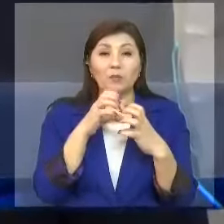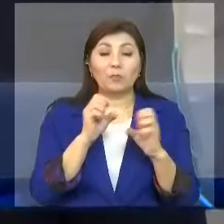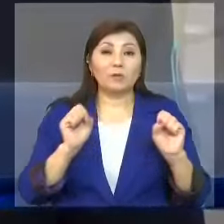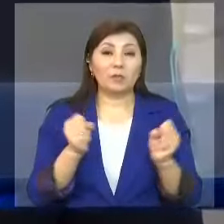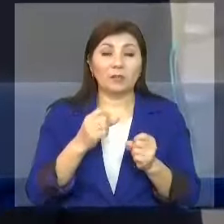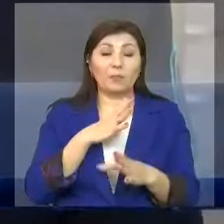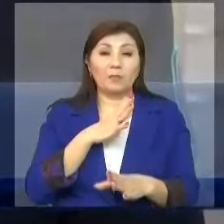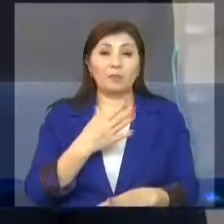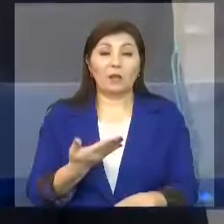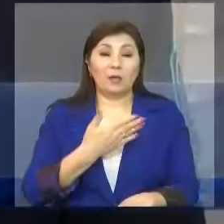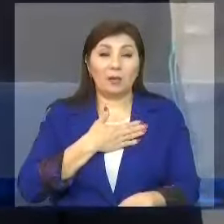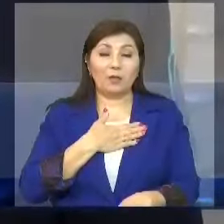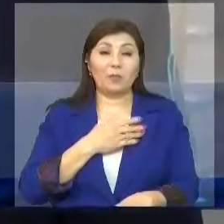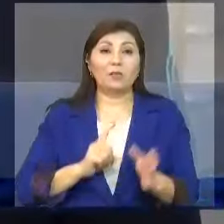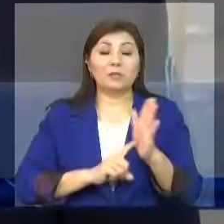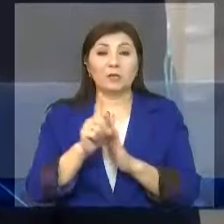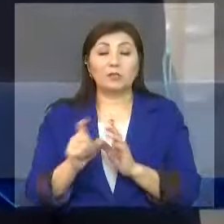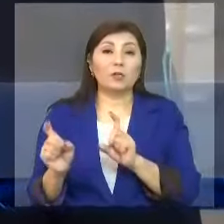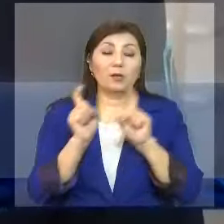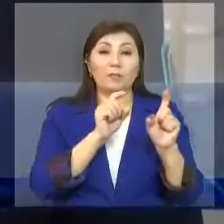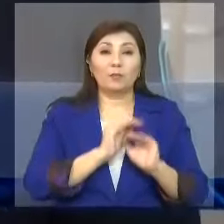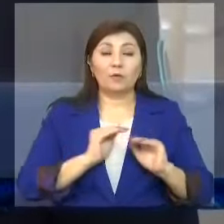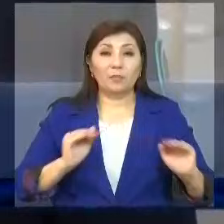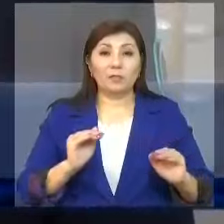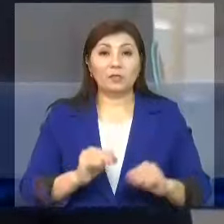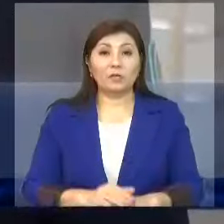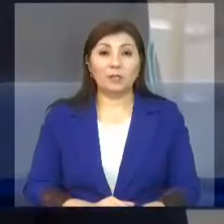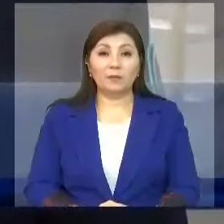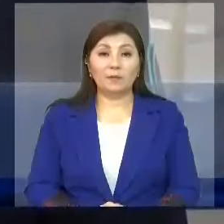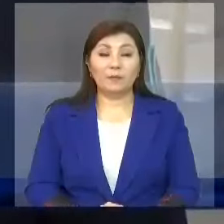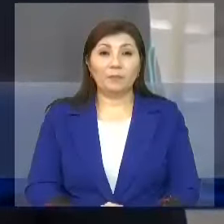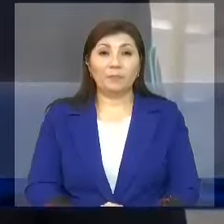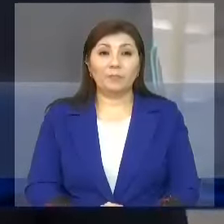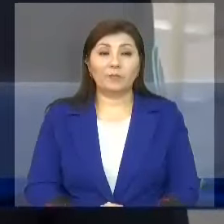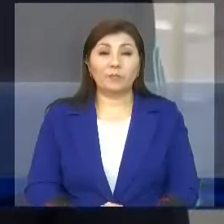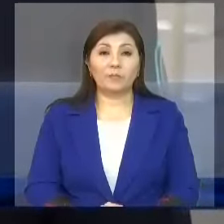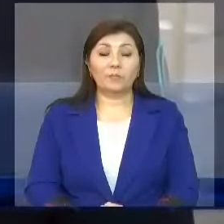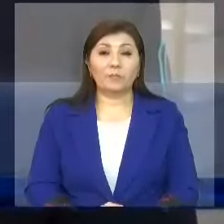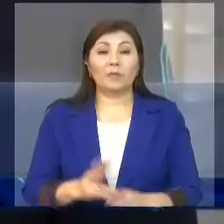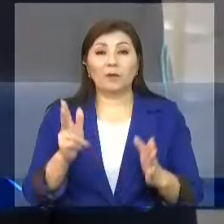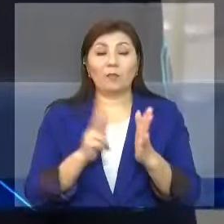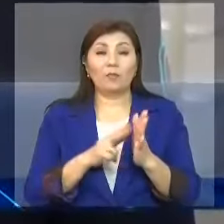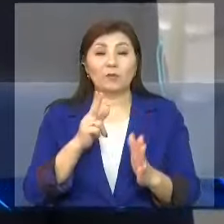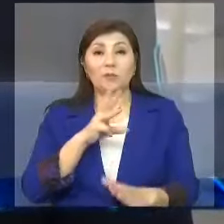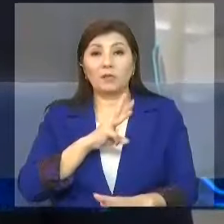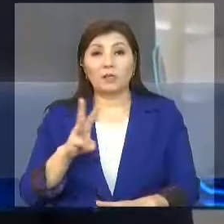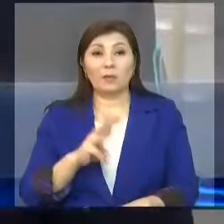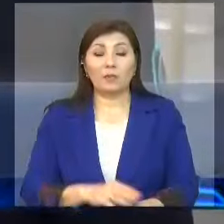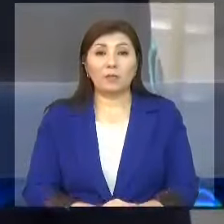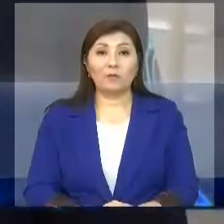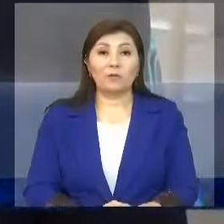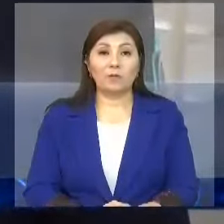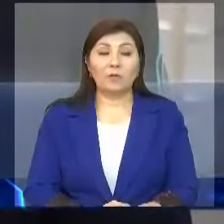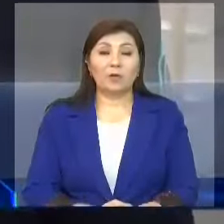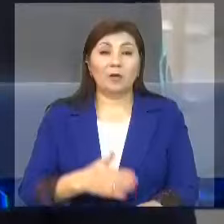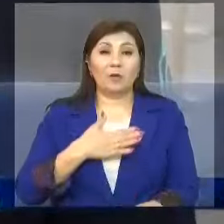нами было принято сначала эвакуировать детей. Это было 8 километров. 8